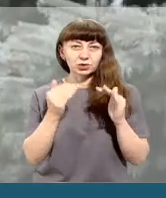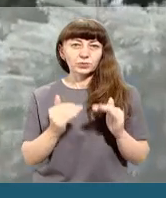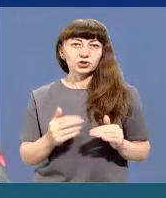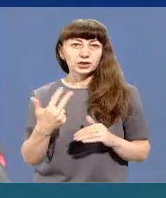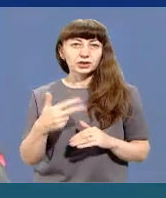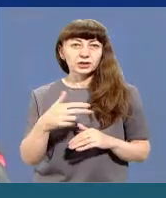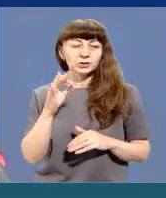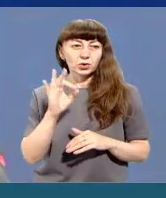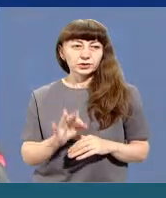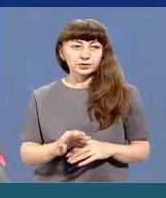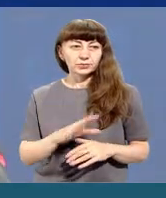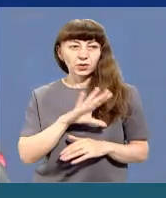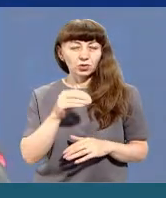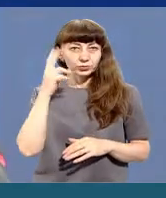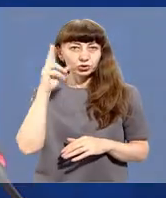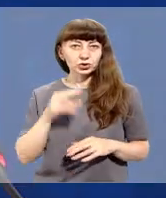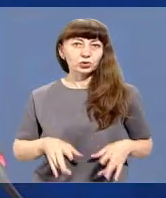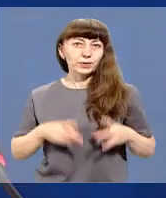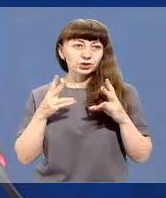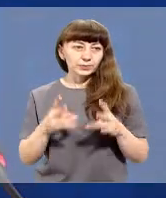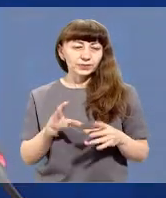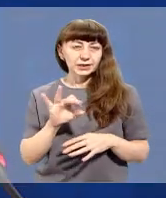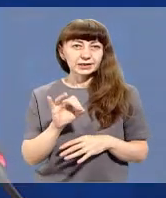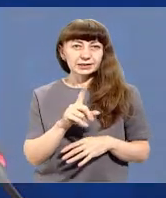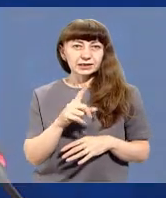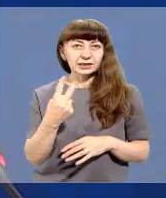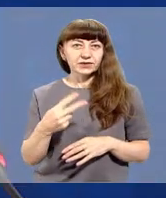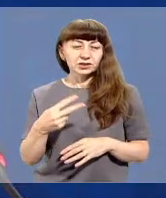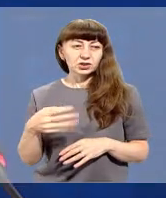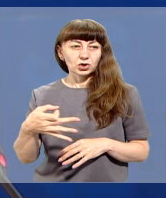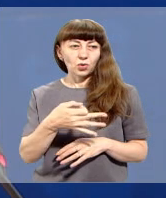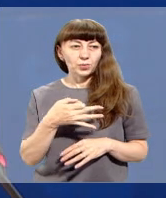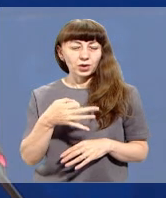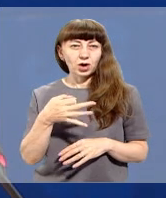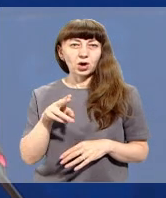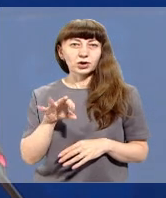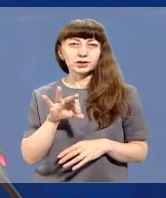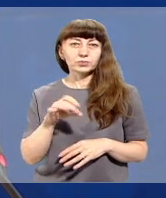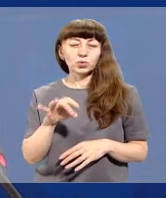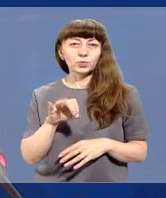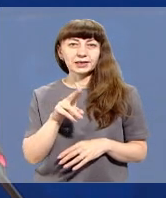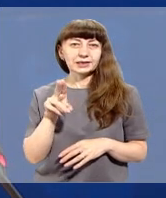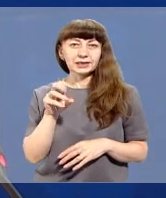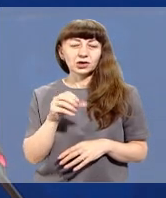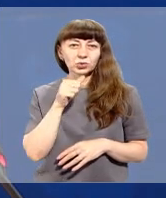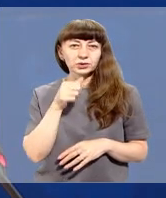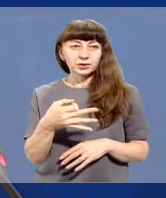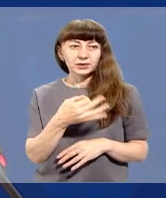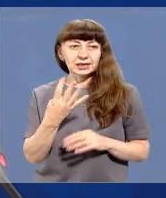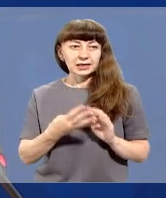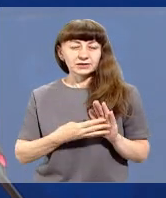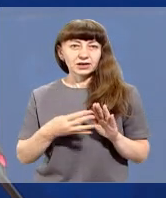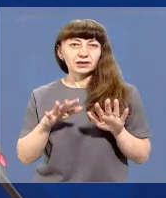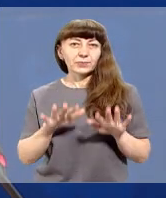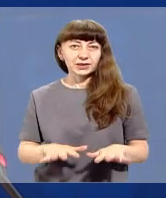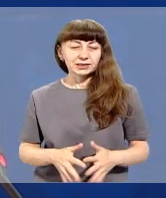30%. По общему количеству преступлений из 20 областей по республике Кустанайская область на 9-м